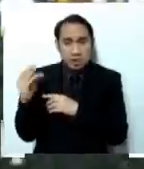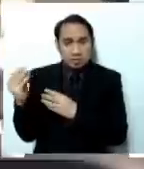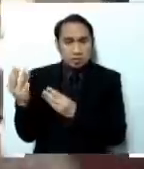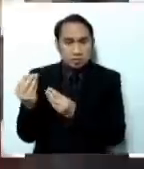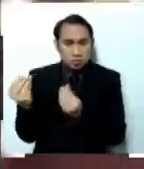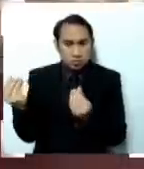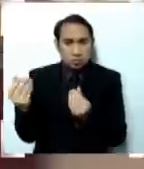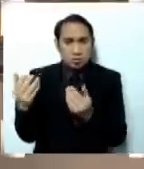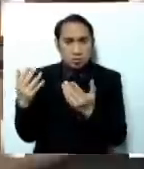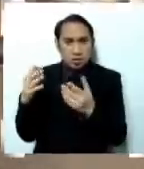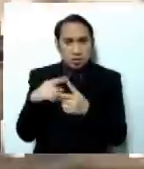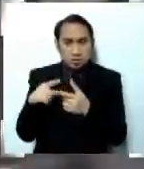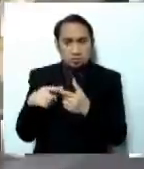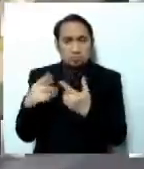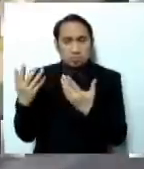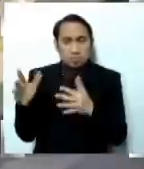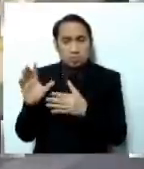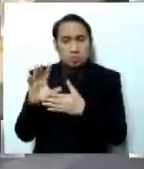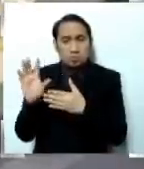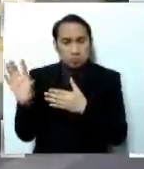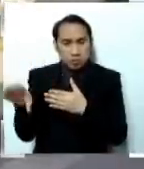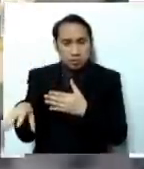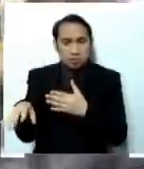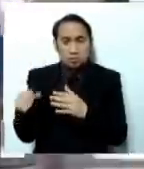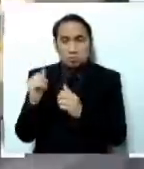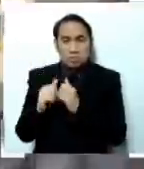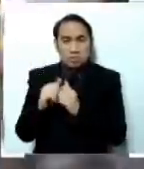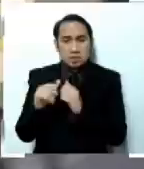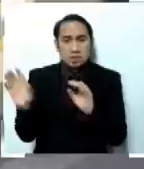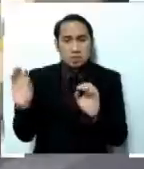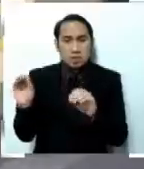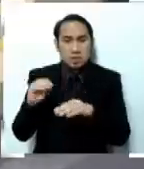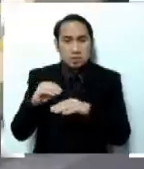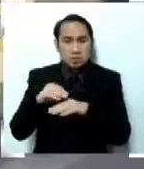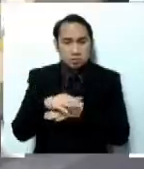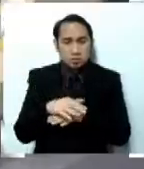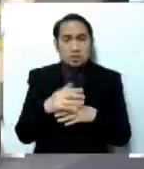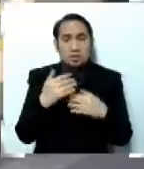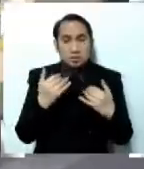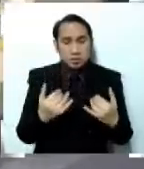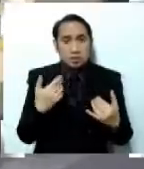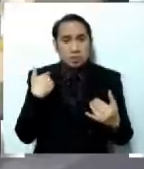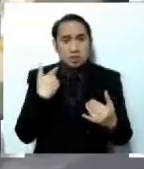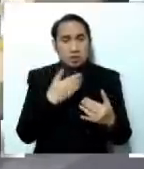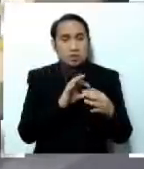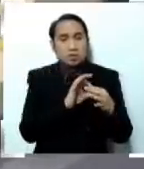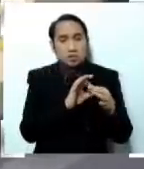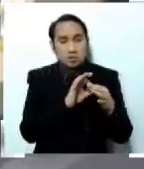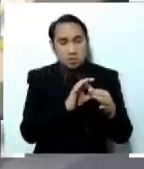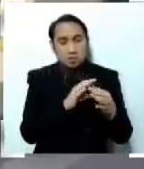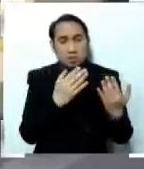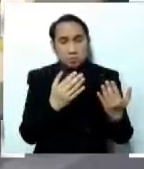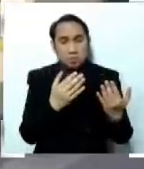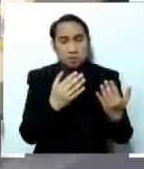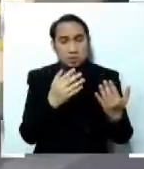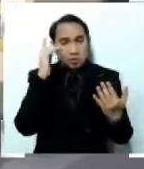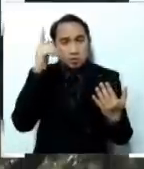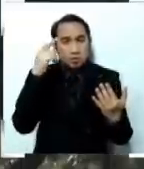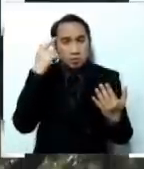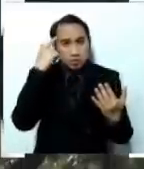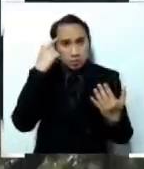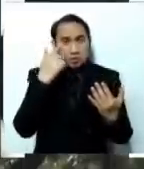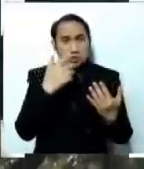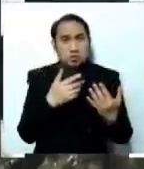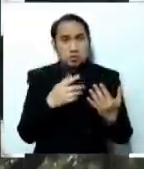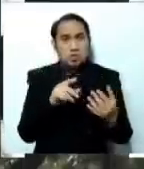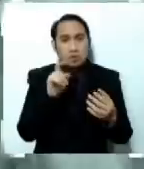quarantine. So, wala silang nahawaan. We have coordinated with the local government para ipagpatuloy pa rin natin yung pag-iingat nitong